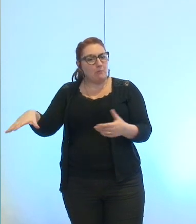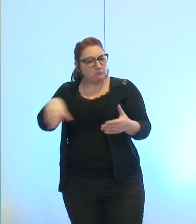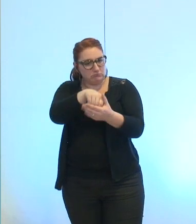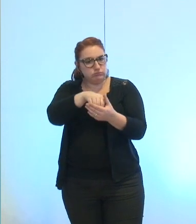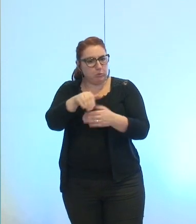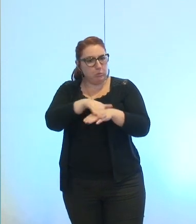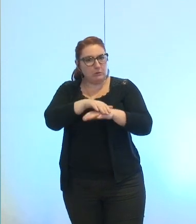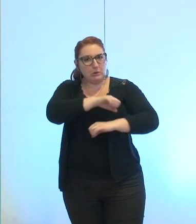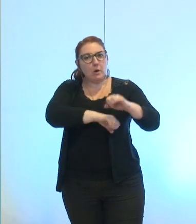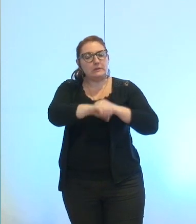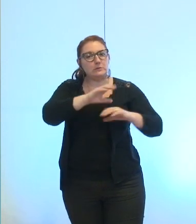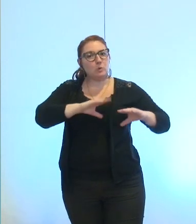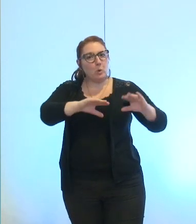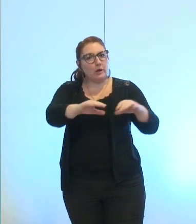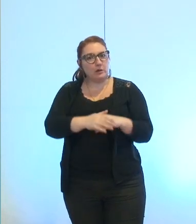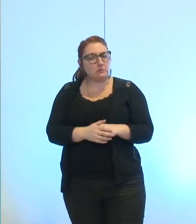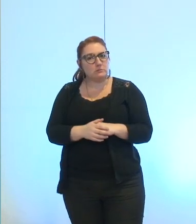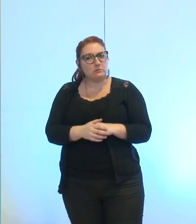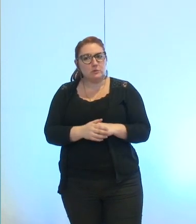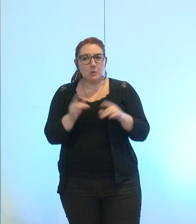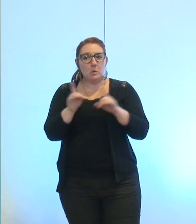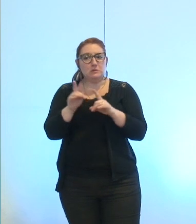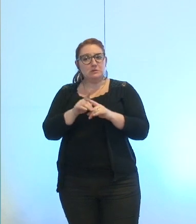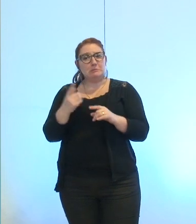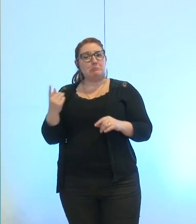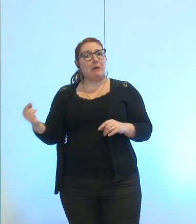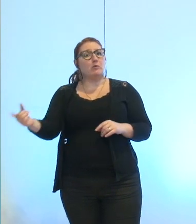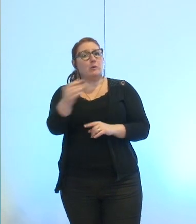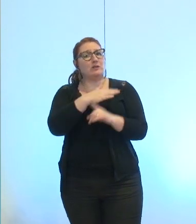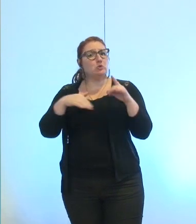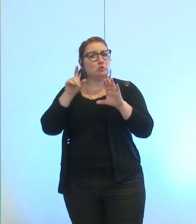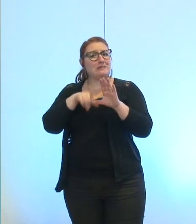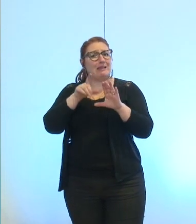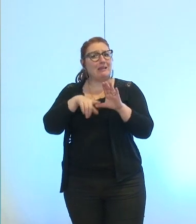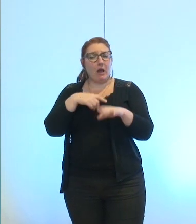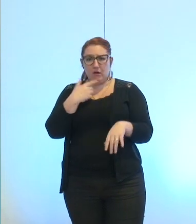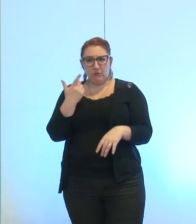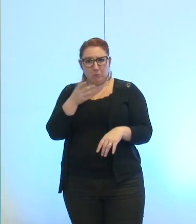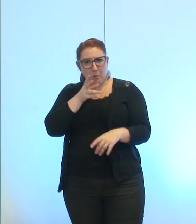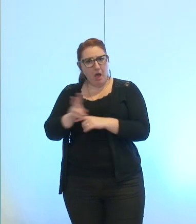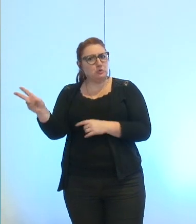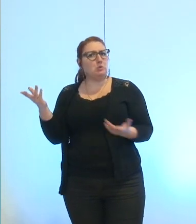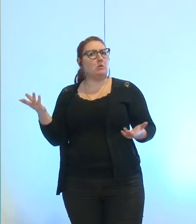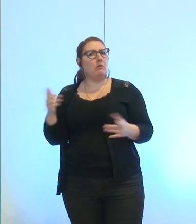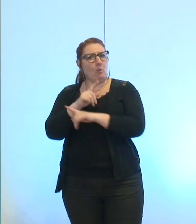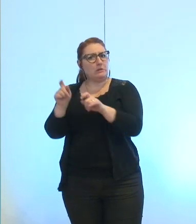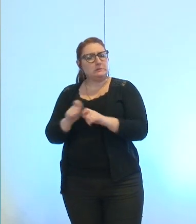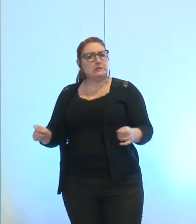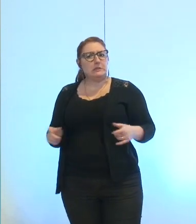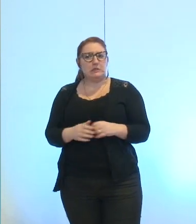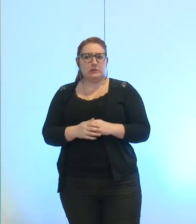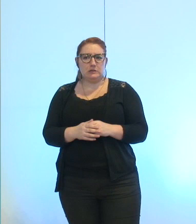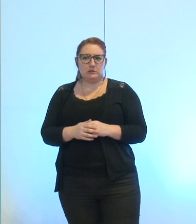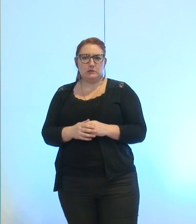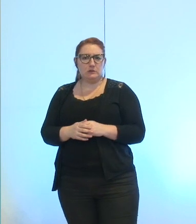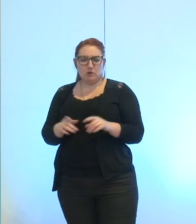œuvre insultant en direction des par partenaires sociaux insultant aussi en direction des salariés de C de cette